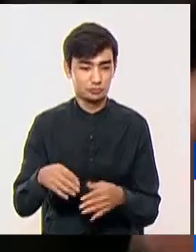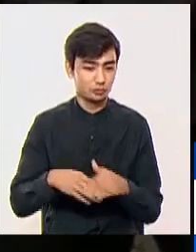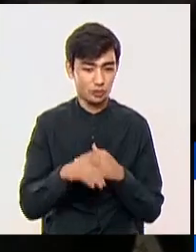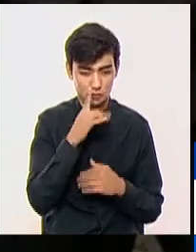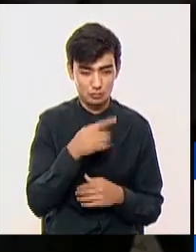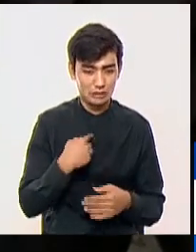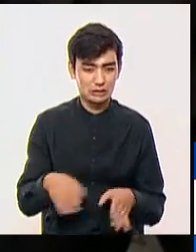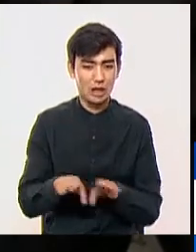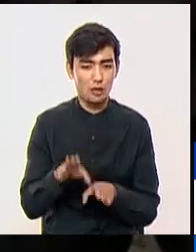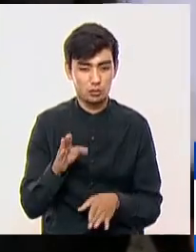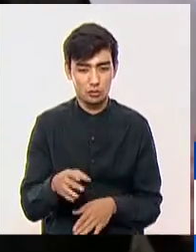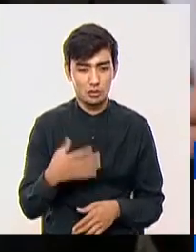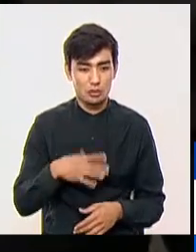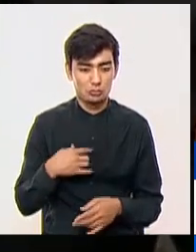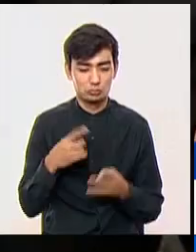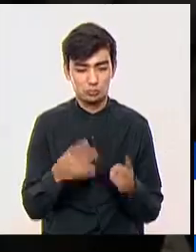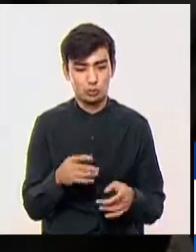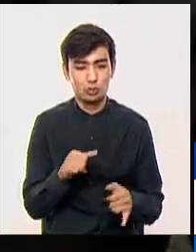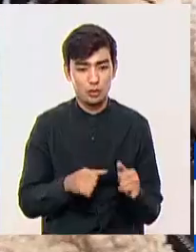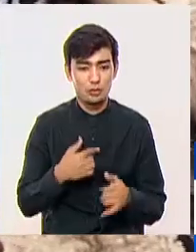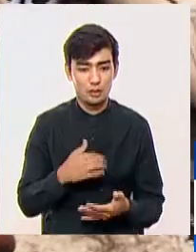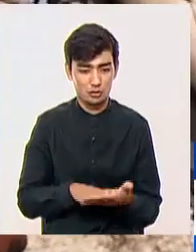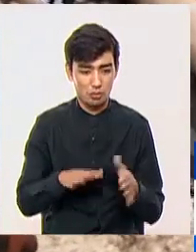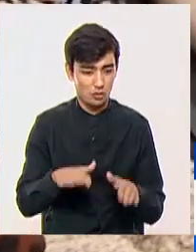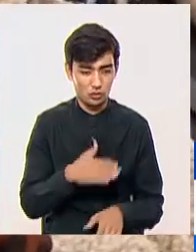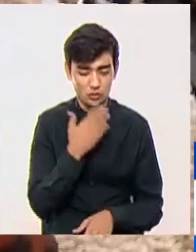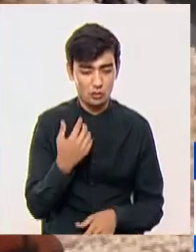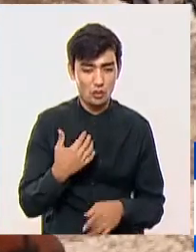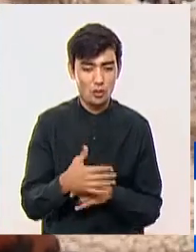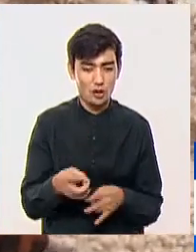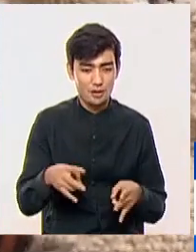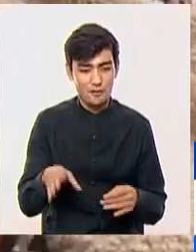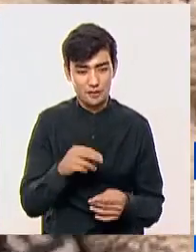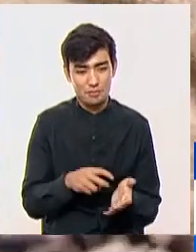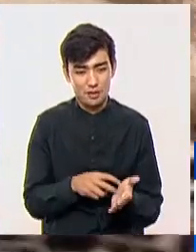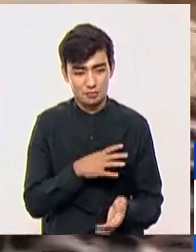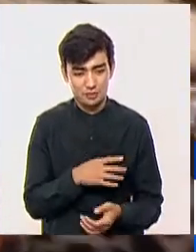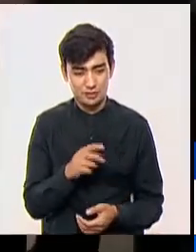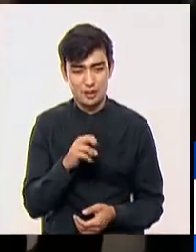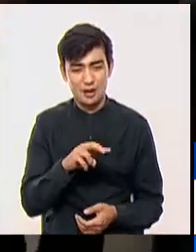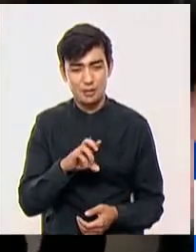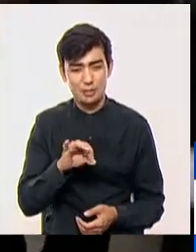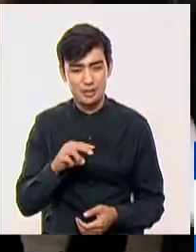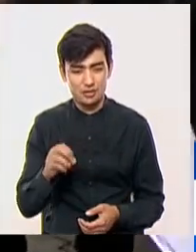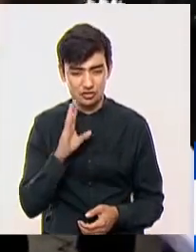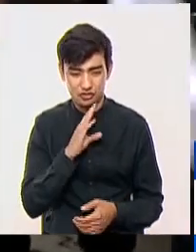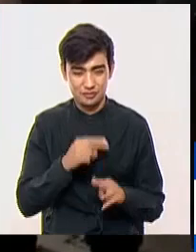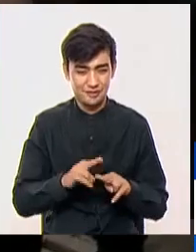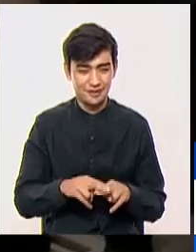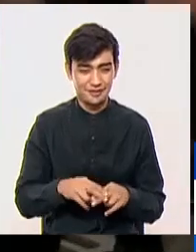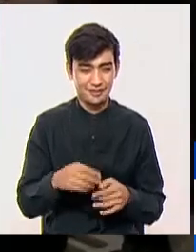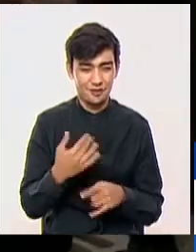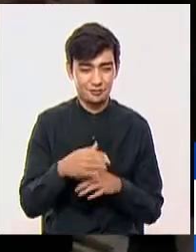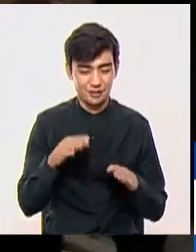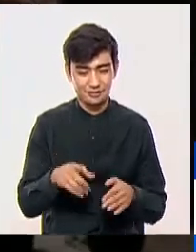біз жабамыз деді. Біз не үшін шығамыз? Орнымыз жоқ болса, қайда барамыз? Далада қаламыз ба деп мазасы қашқандардың бірі Қалбике Қаражанова жайма базардың бір бұрышын